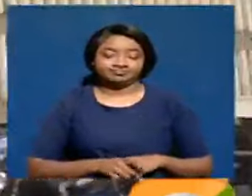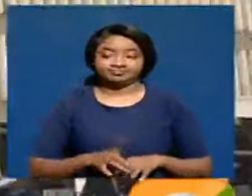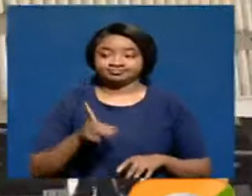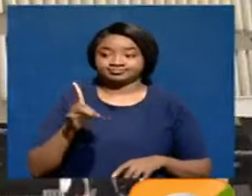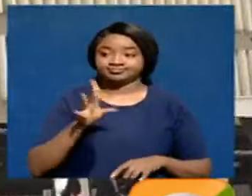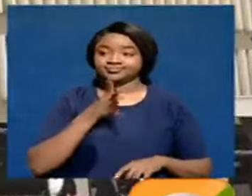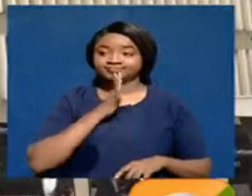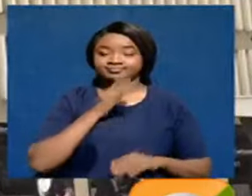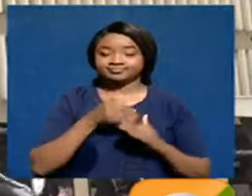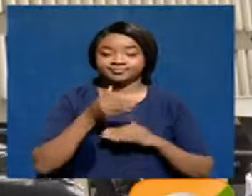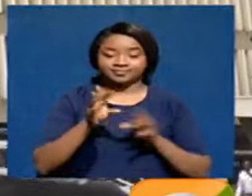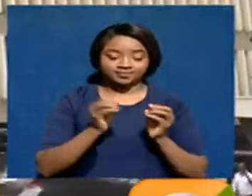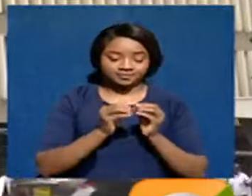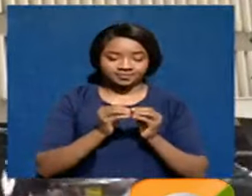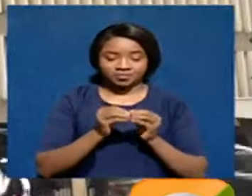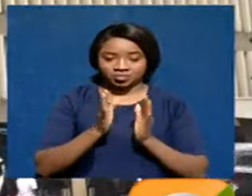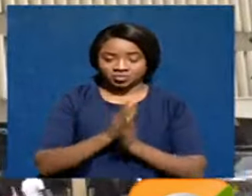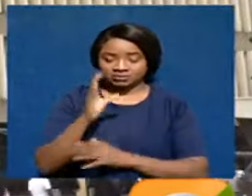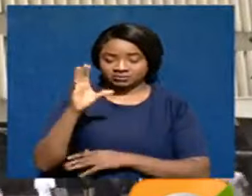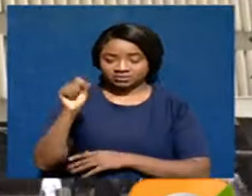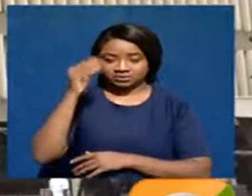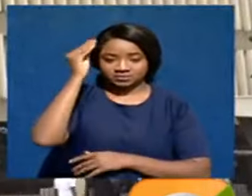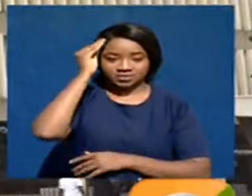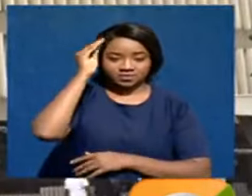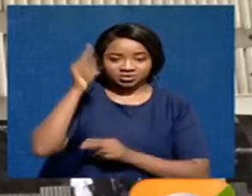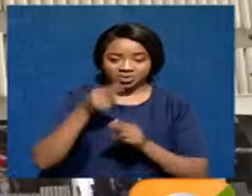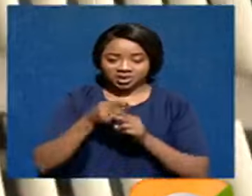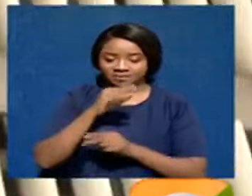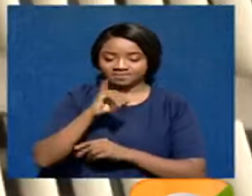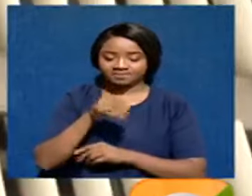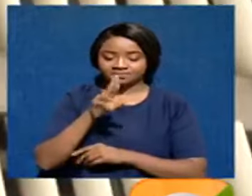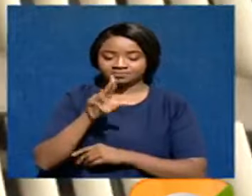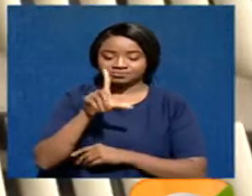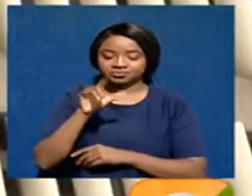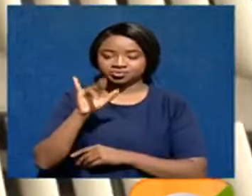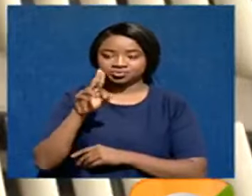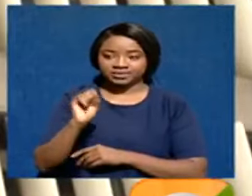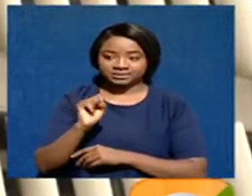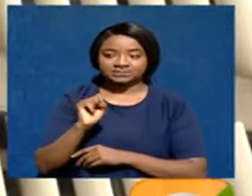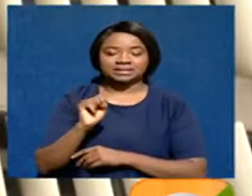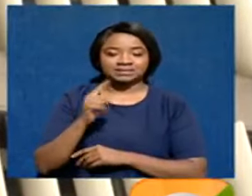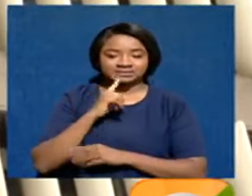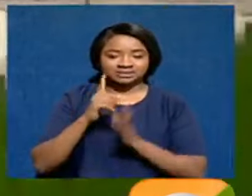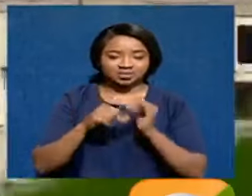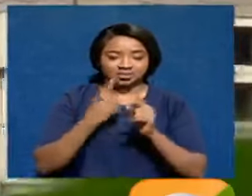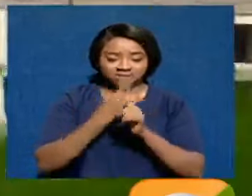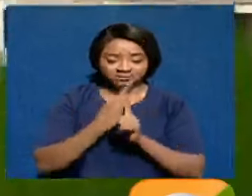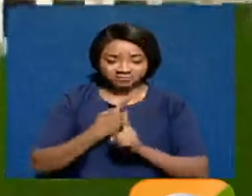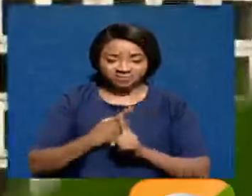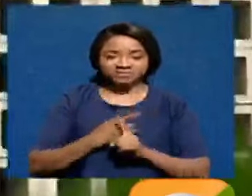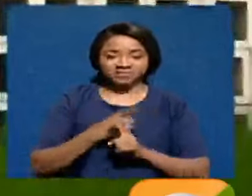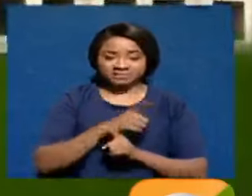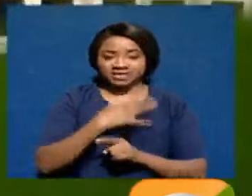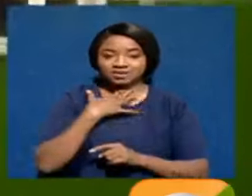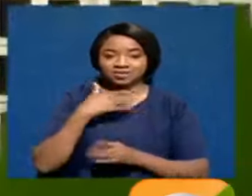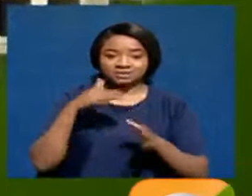Wakizungumza baada ya kukutana na waziri wa elimu Julius Migos jijini Nairobi, muungano wa wanafunzi wa zamani wa chuo hicho umemtaka